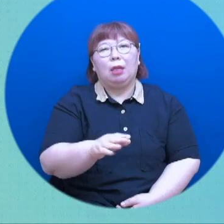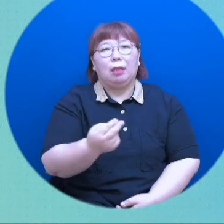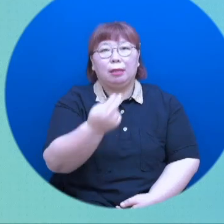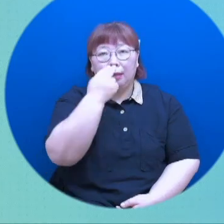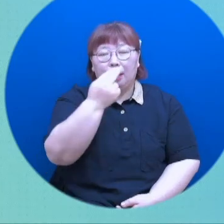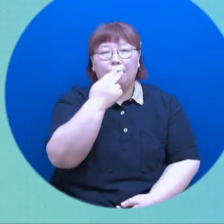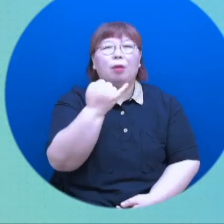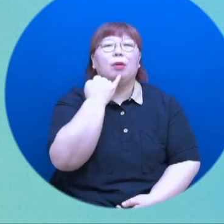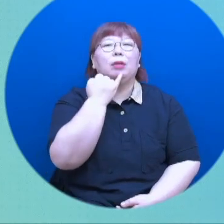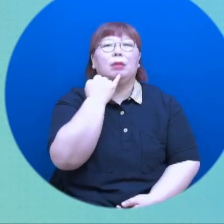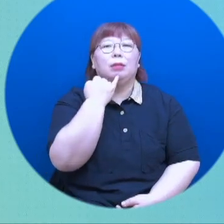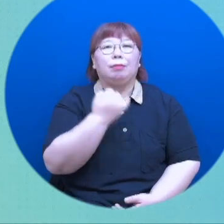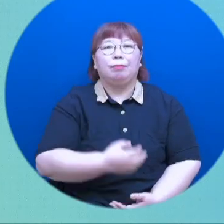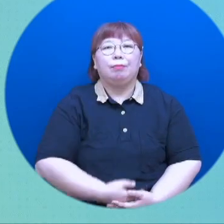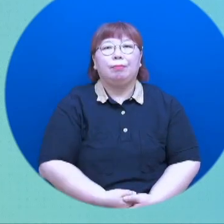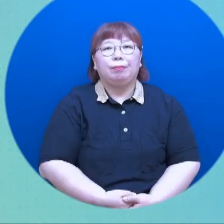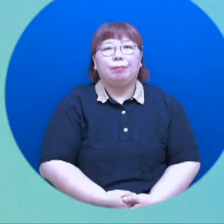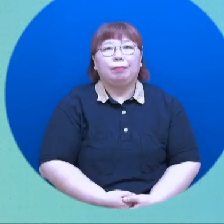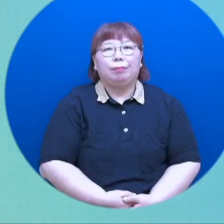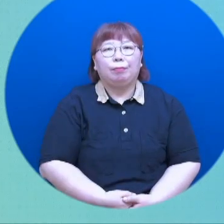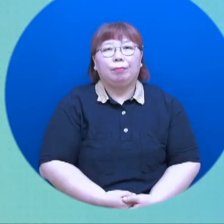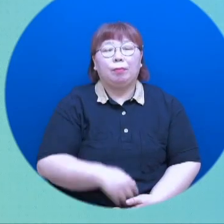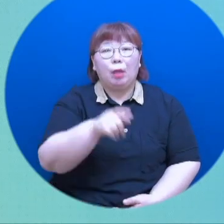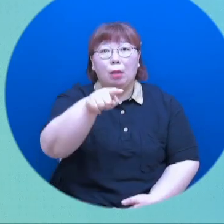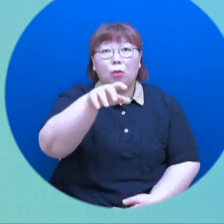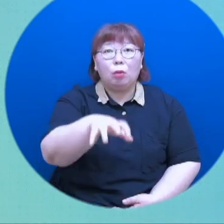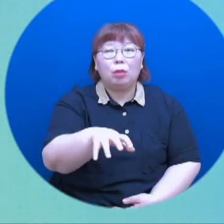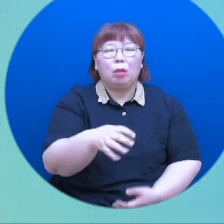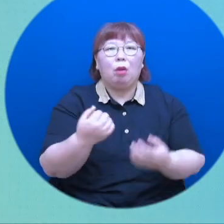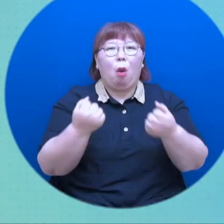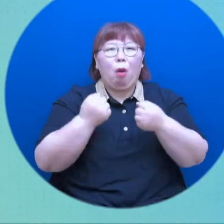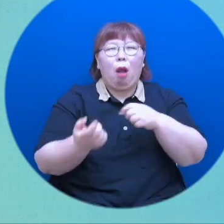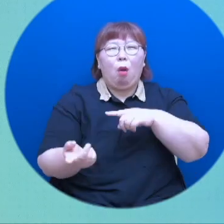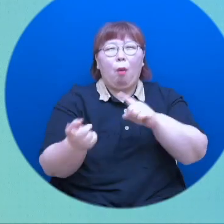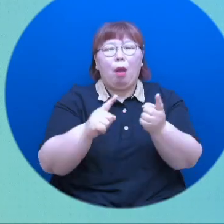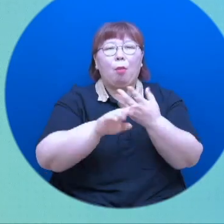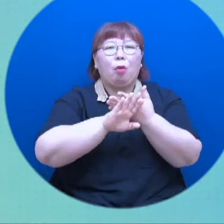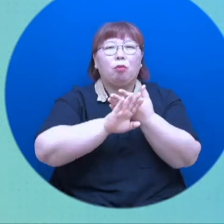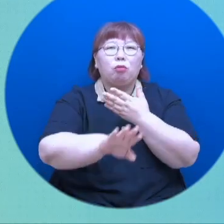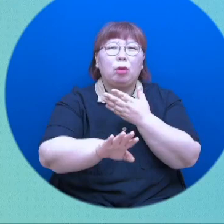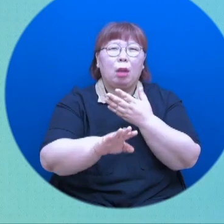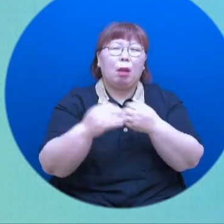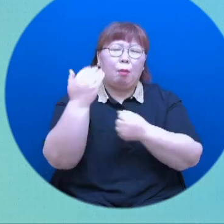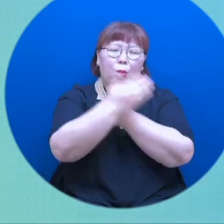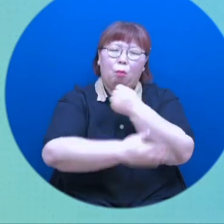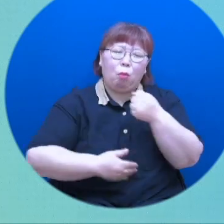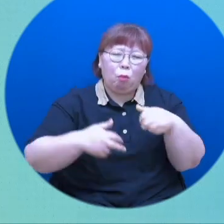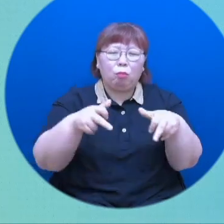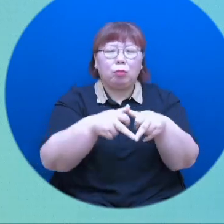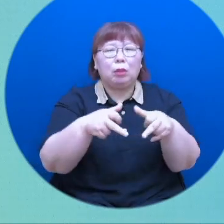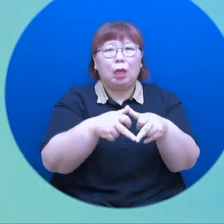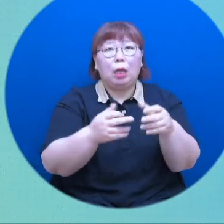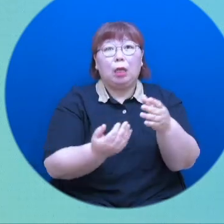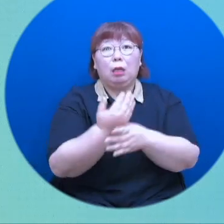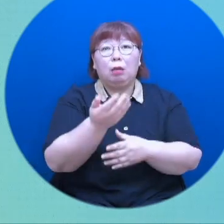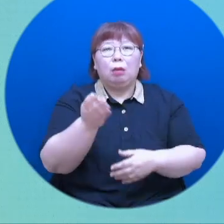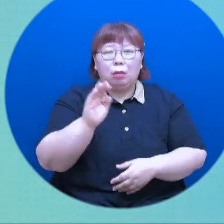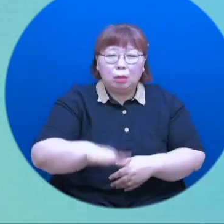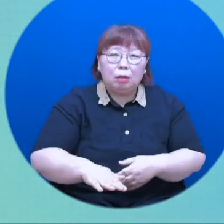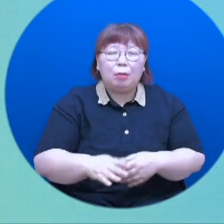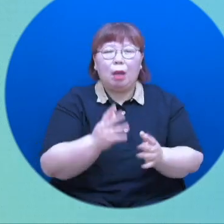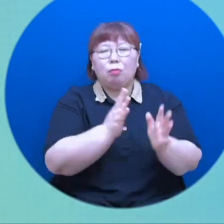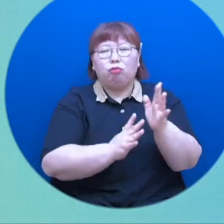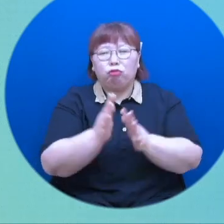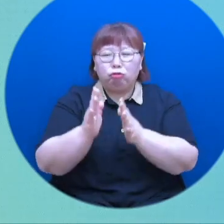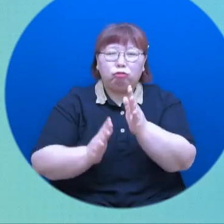거예요. 그는 그곳에서 건강을 회복하고 난 이후에 불구의 몸이지만은 잔디를 깎습니다.